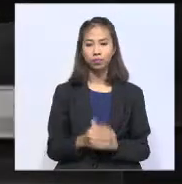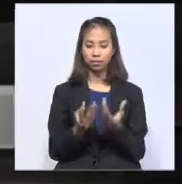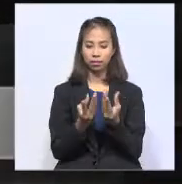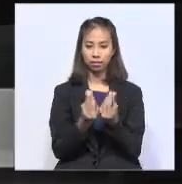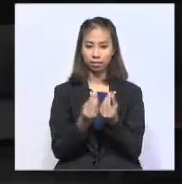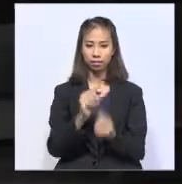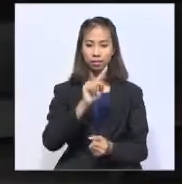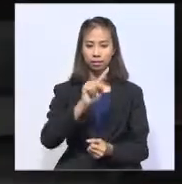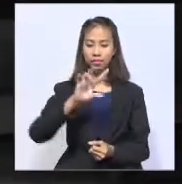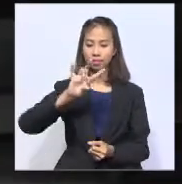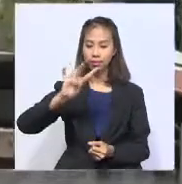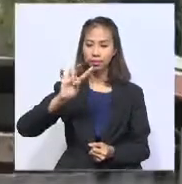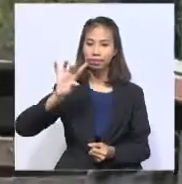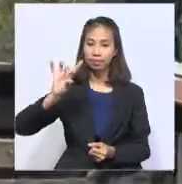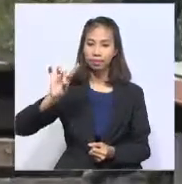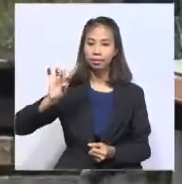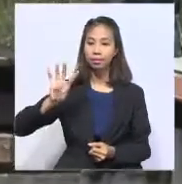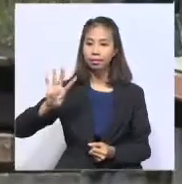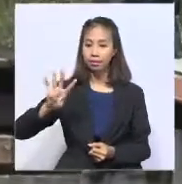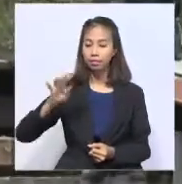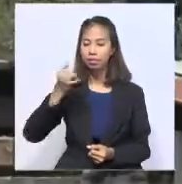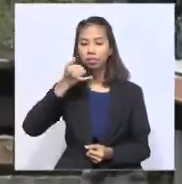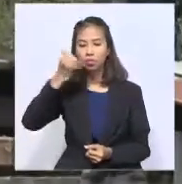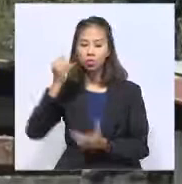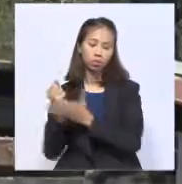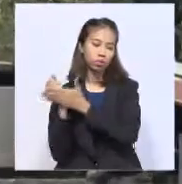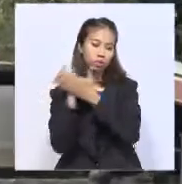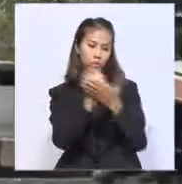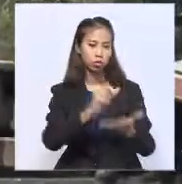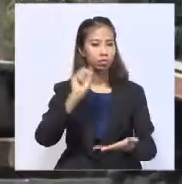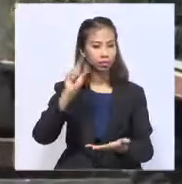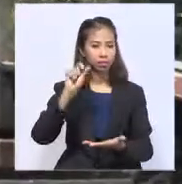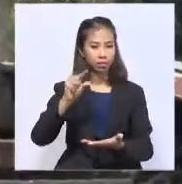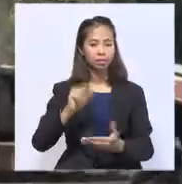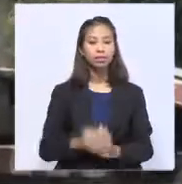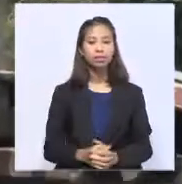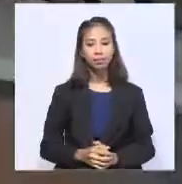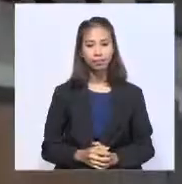ภัยหมายเลข1784เพื่อประสานให้การช่วยเหลือโดยเร่งด่วนค่ะ